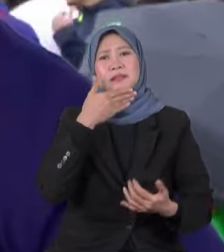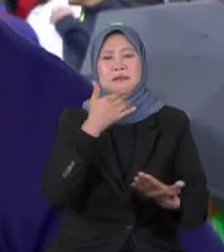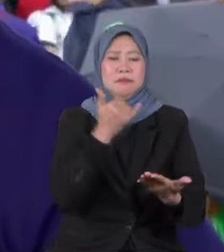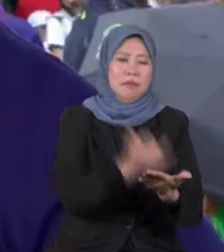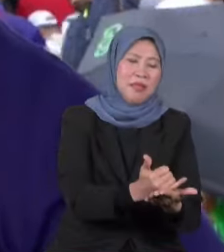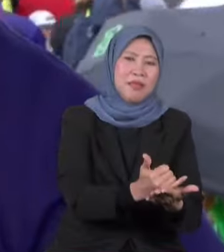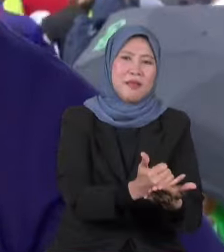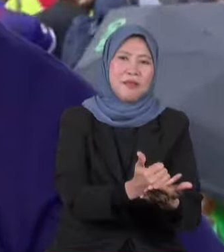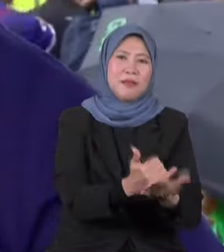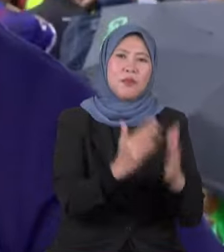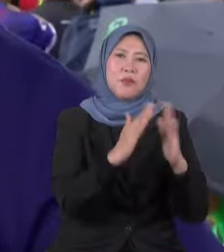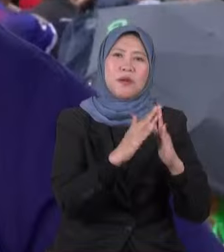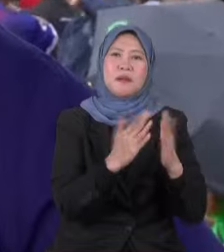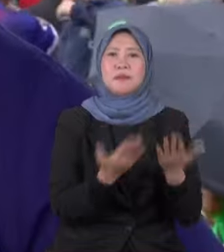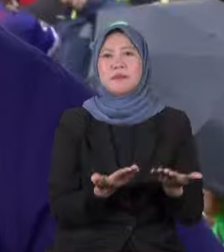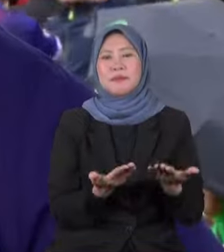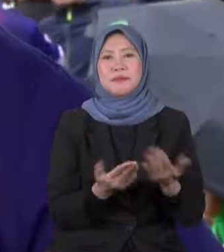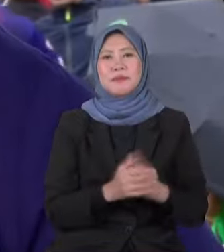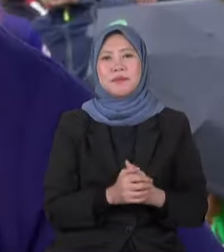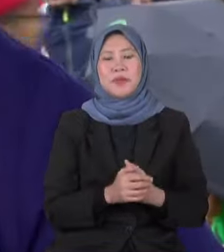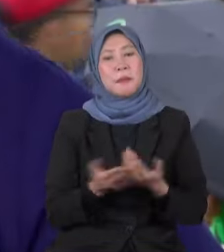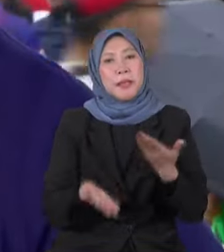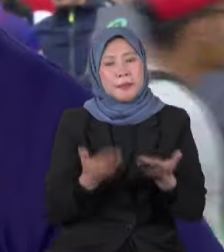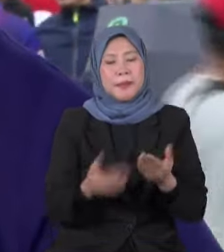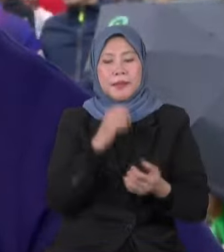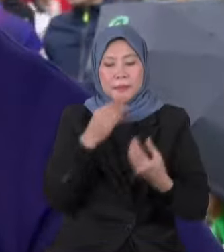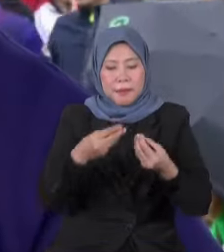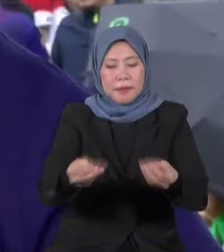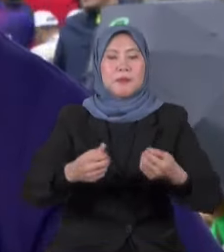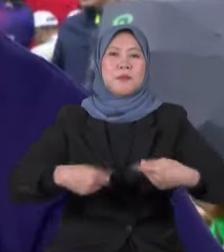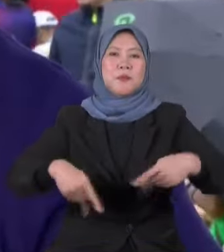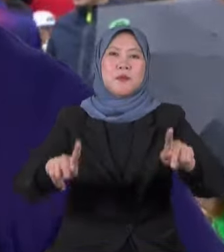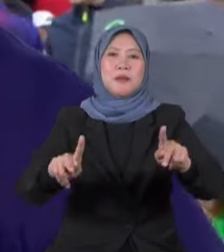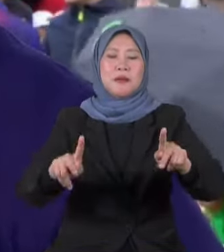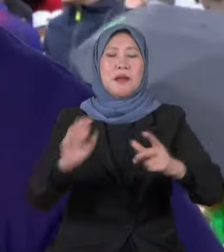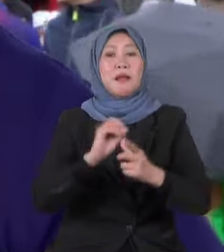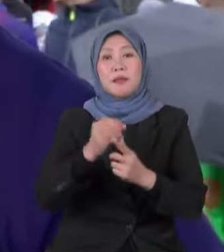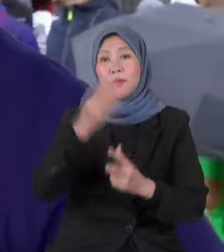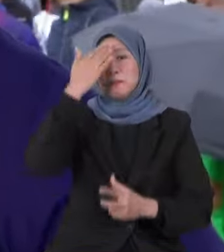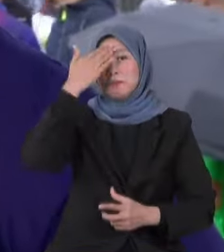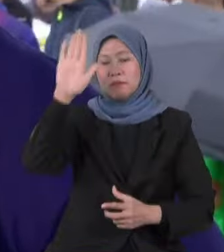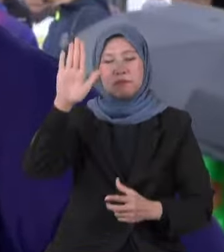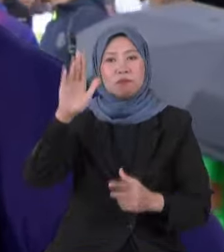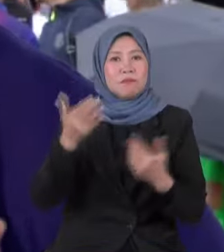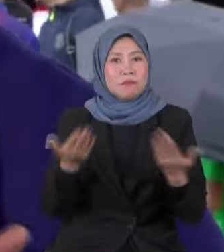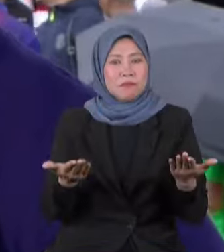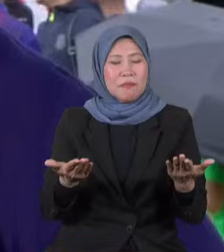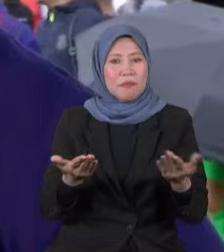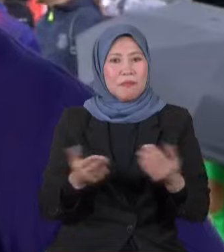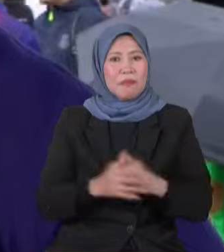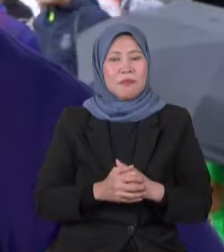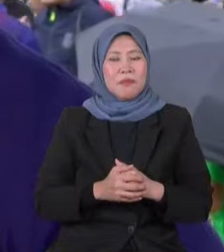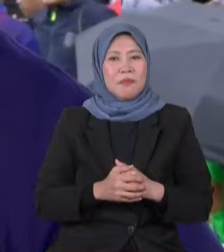tu, cuma mungkin mereka tidak diberi ruang ataupun mungkin tak tahu, tidak beritahu,